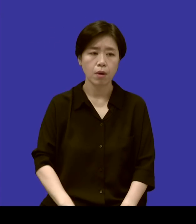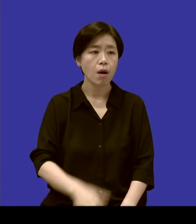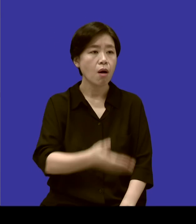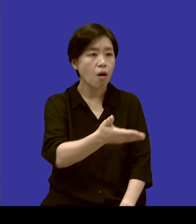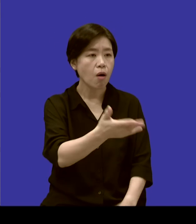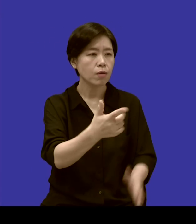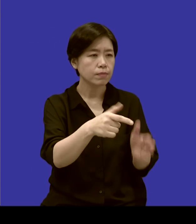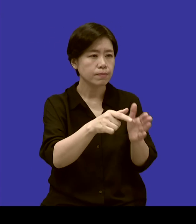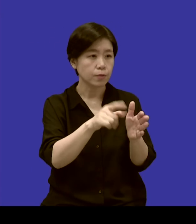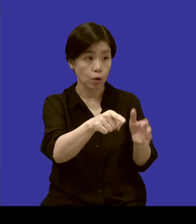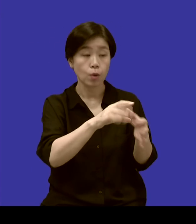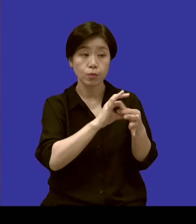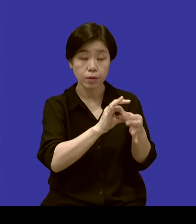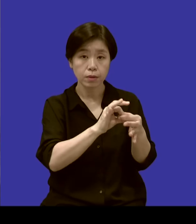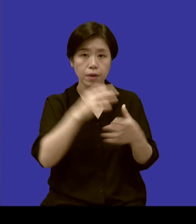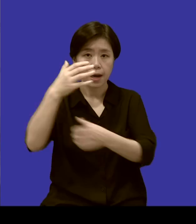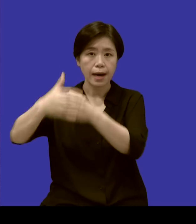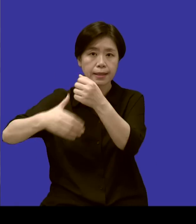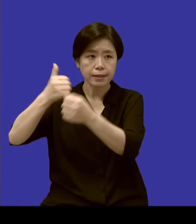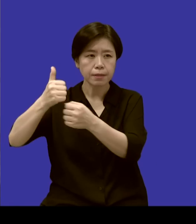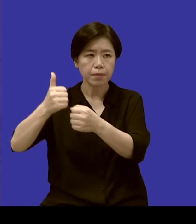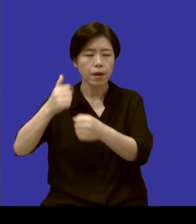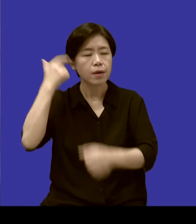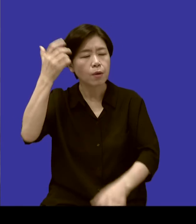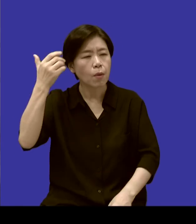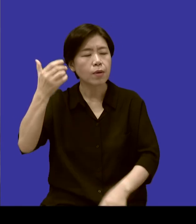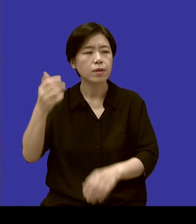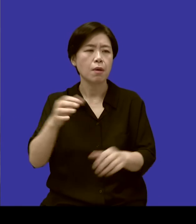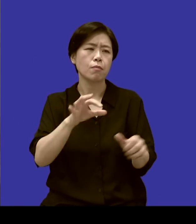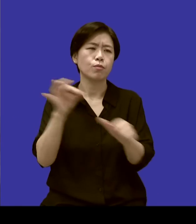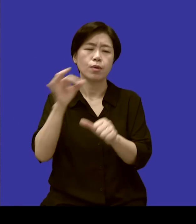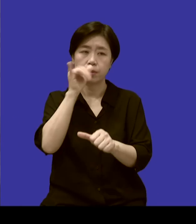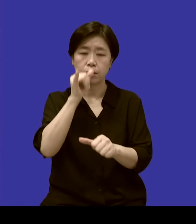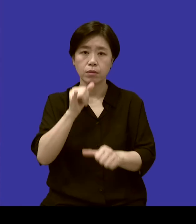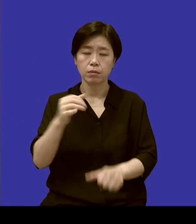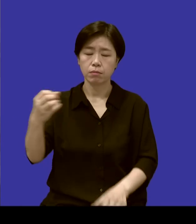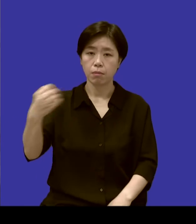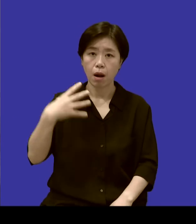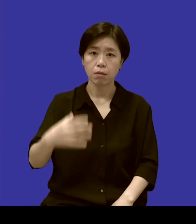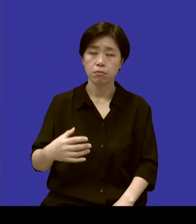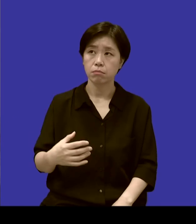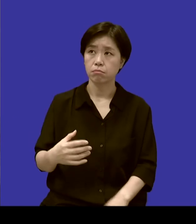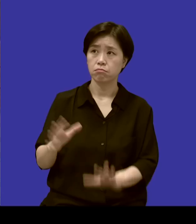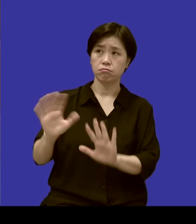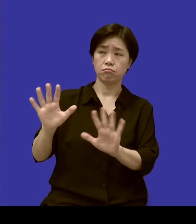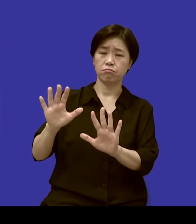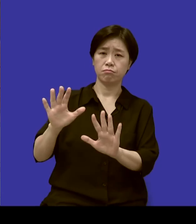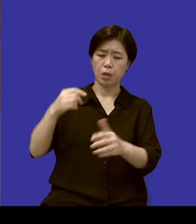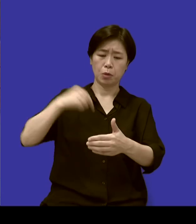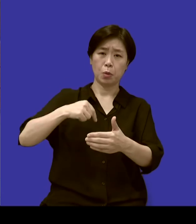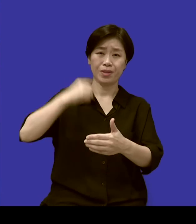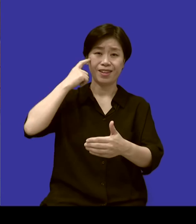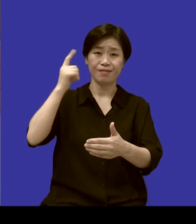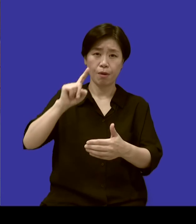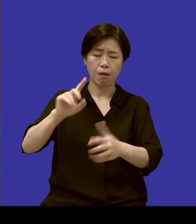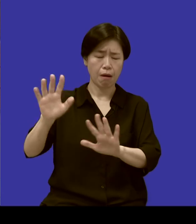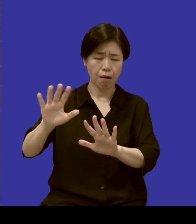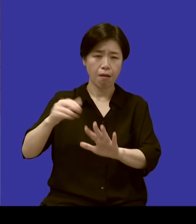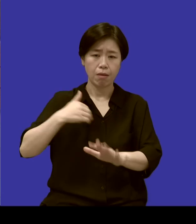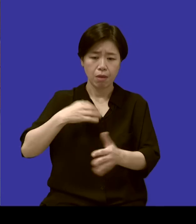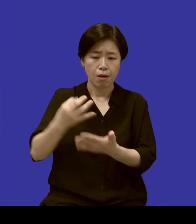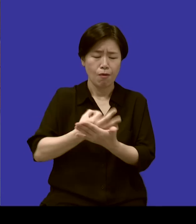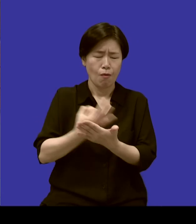안수 기도를 하시는 거예요. 근데 제 속마음 가운데는 아유 나 지금 돈 벌어서 빚 갚아야 되는데 이거 좀